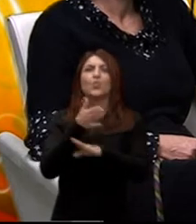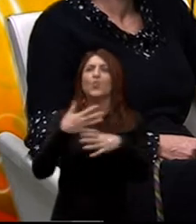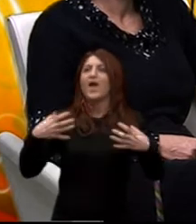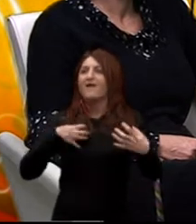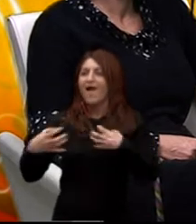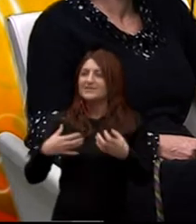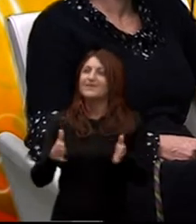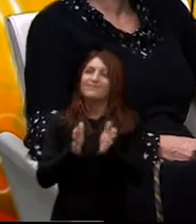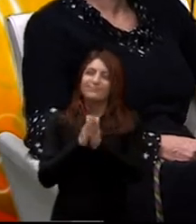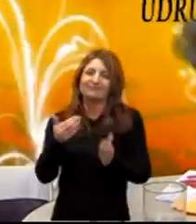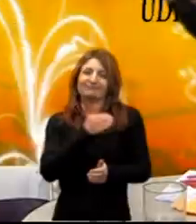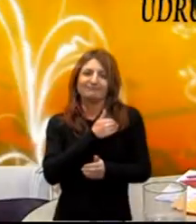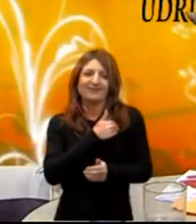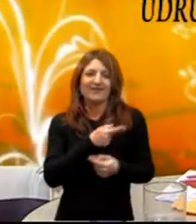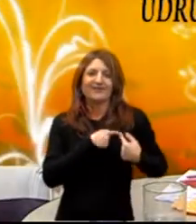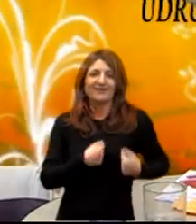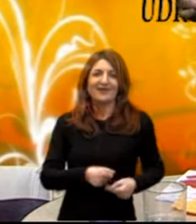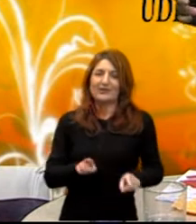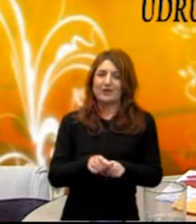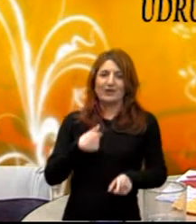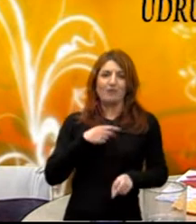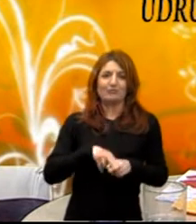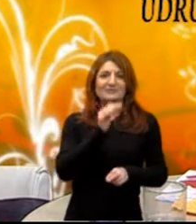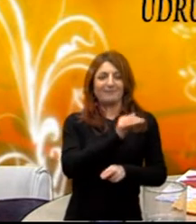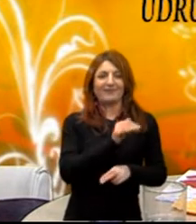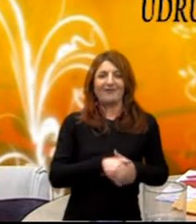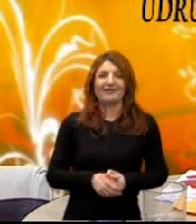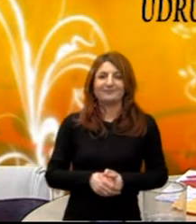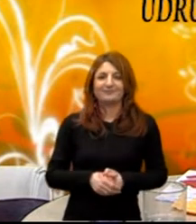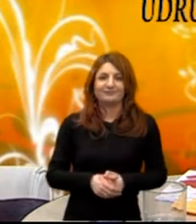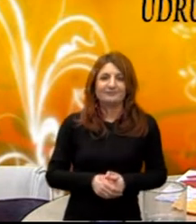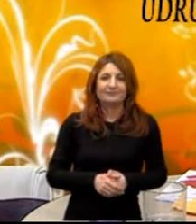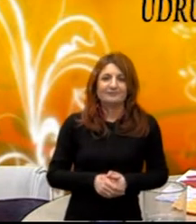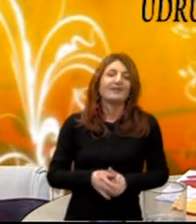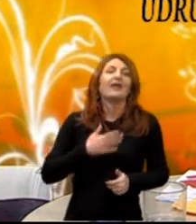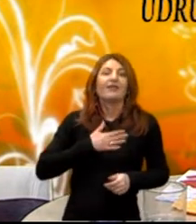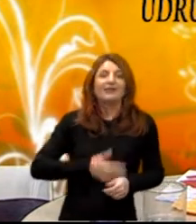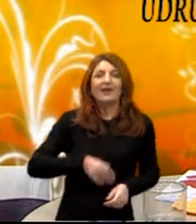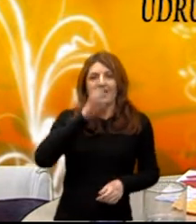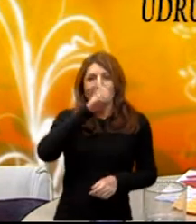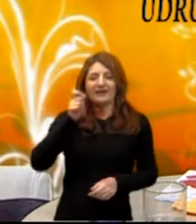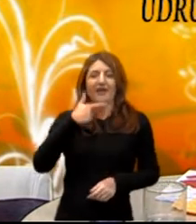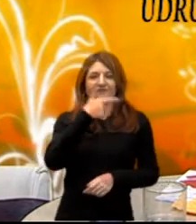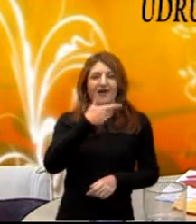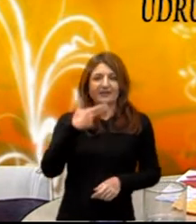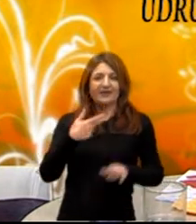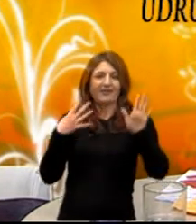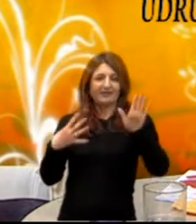Odlično. Super. Sve. Evo, ja ću se prijaviti za ovo. Znači, dragi gledatelji,